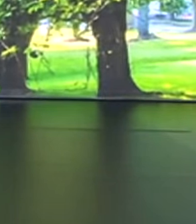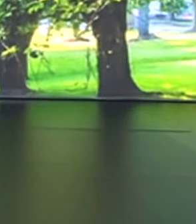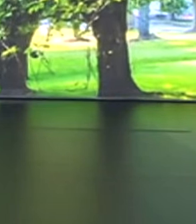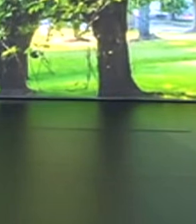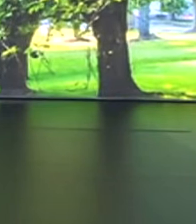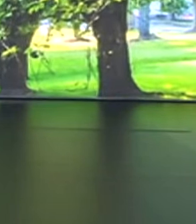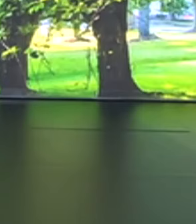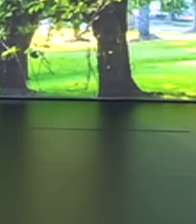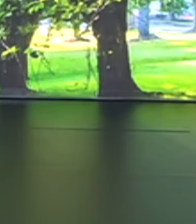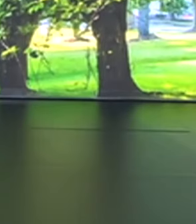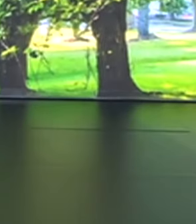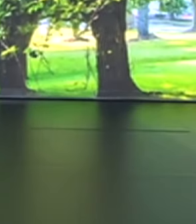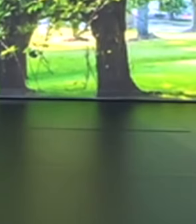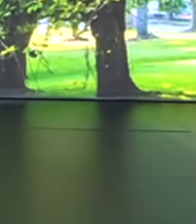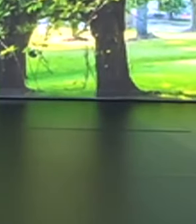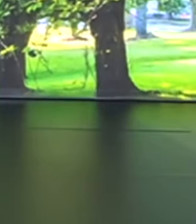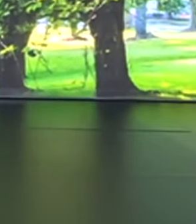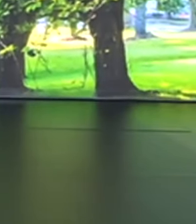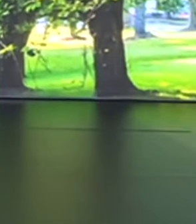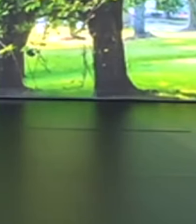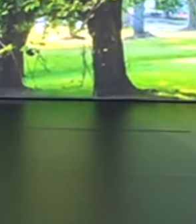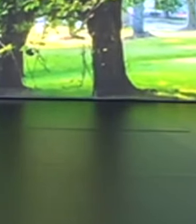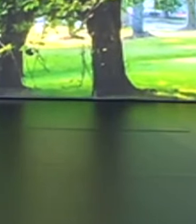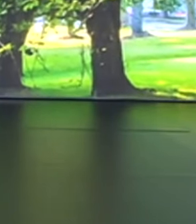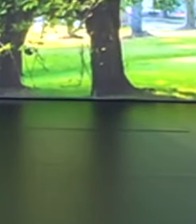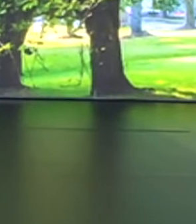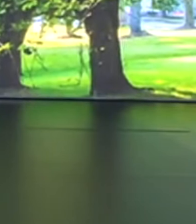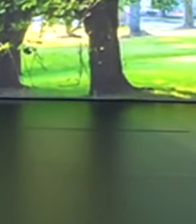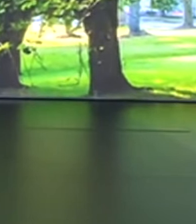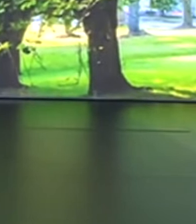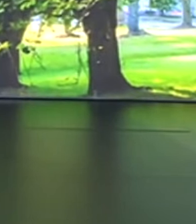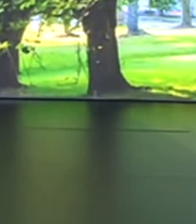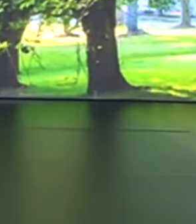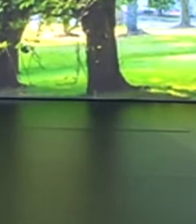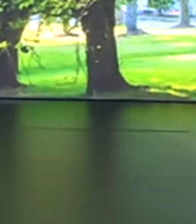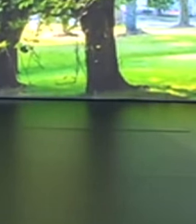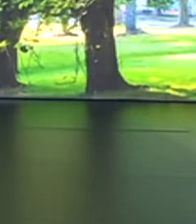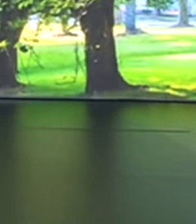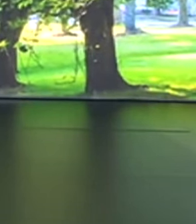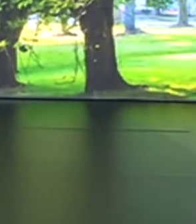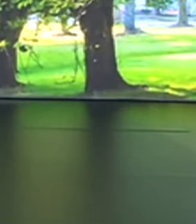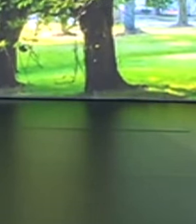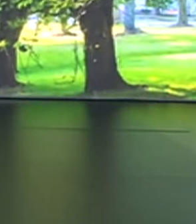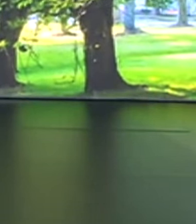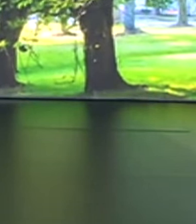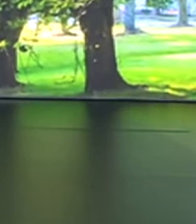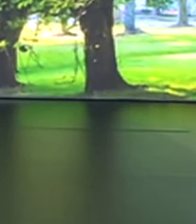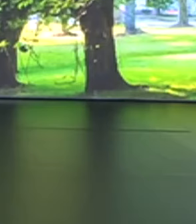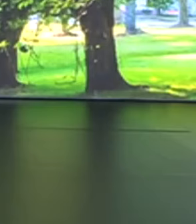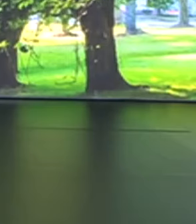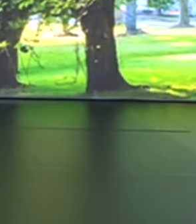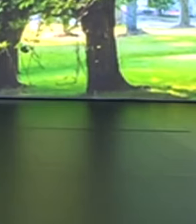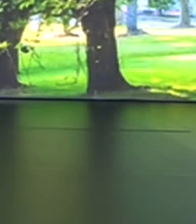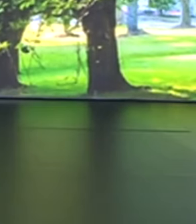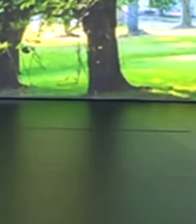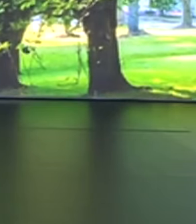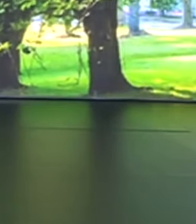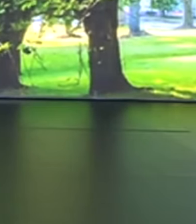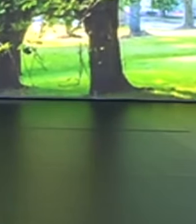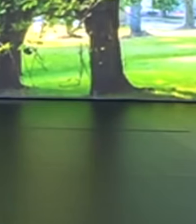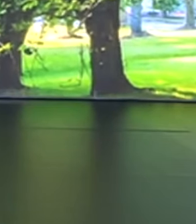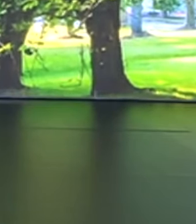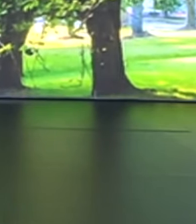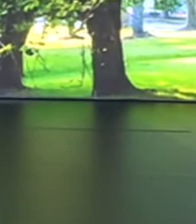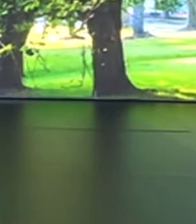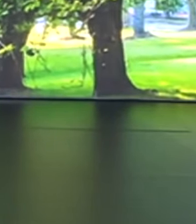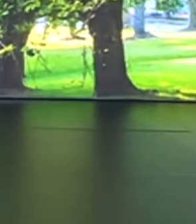градус ыстық, түнде 21-22 градус нөлден жоғары. Ақтөбеде күндіз плюс 34, түнде плюс 20, Ақтауда